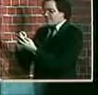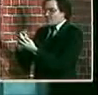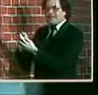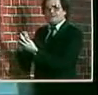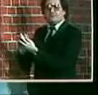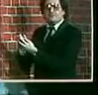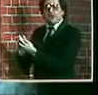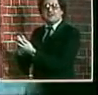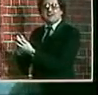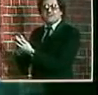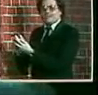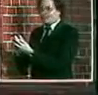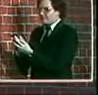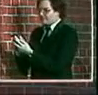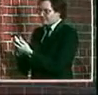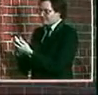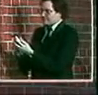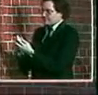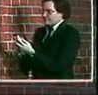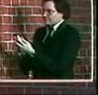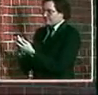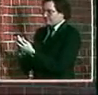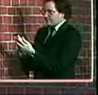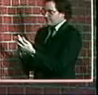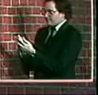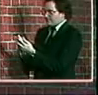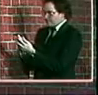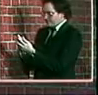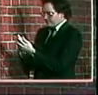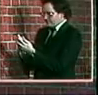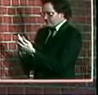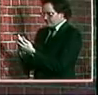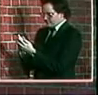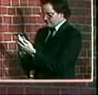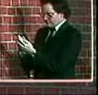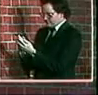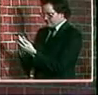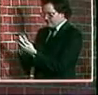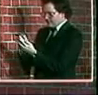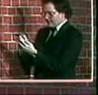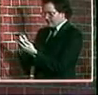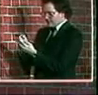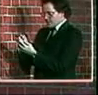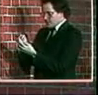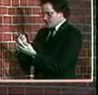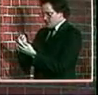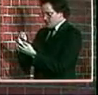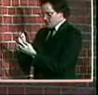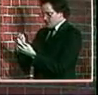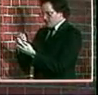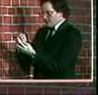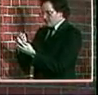Osztrák kettesen német nyelvű japán karate. Ja, du bist ein großer Schweizer. Nein, nie gesehen. Oh ja, hol mich. Ein